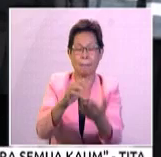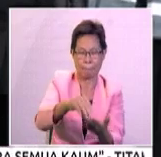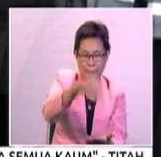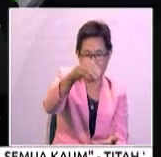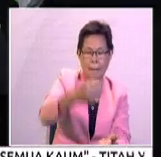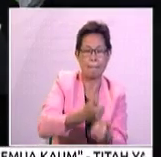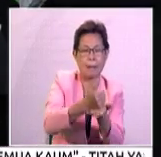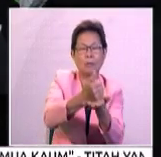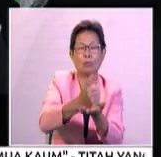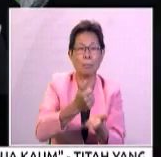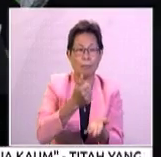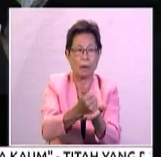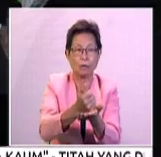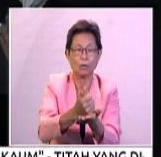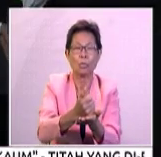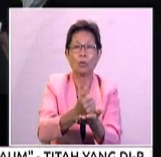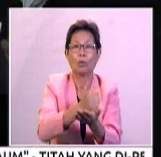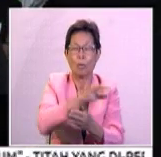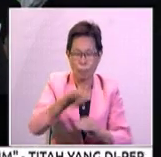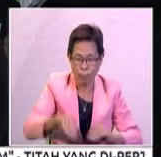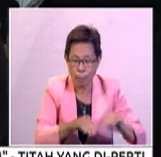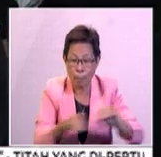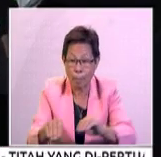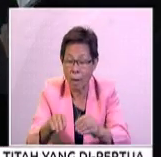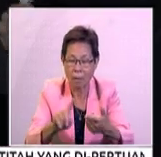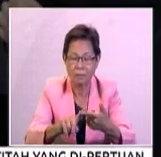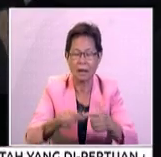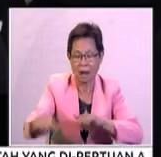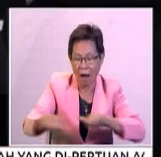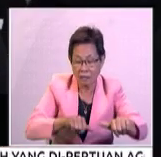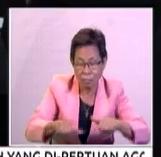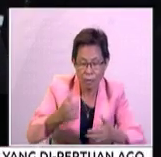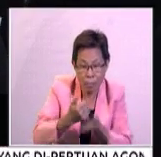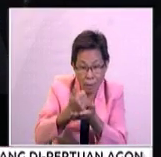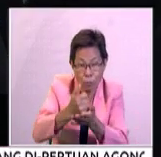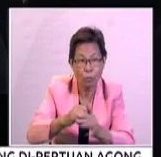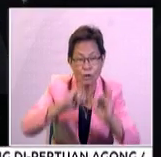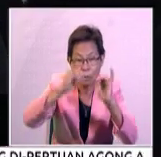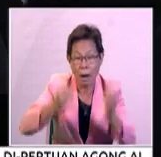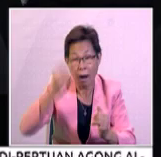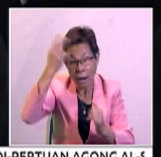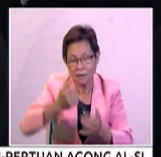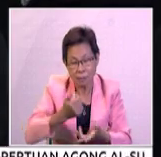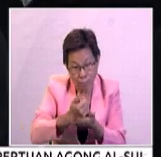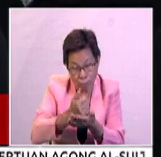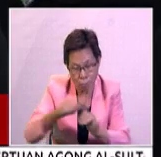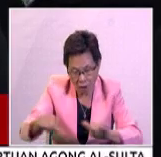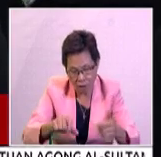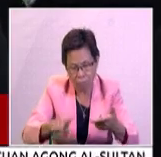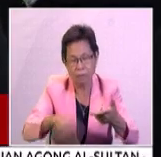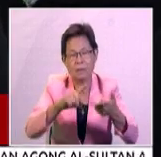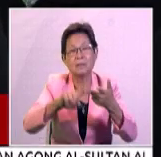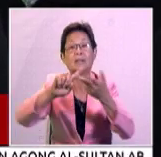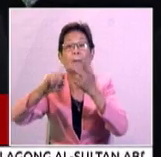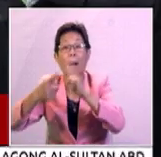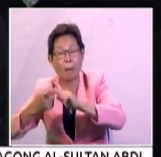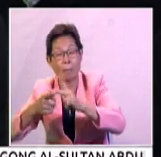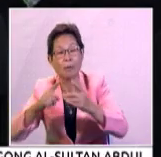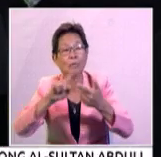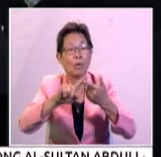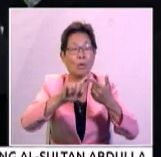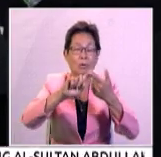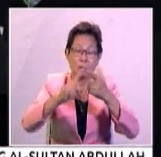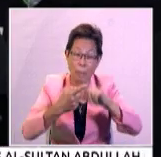membantu keseluruhan pergerakan dan juga aktiviti para jemaah haji. Yang kedua ialah sahabat medik, iaitu mereka